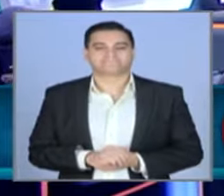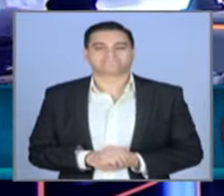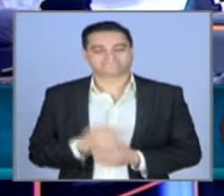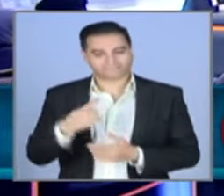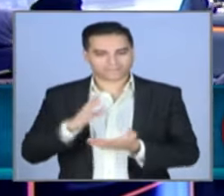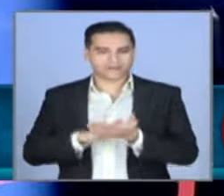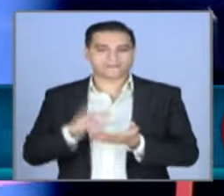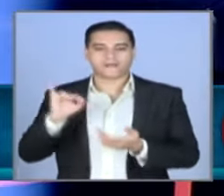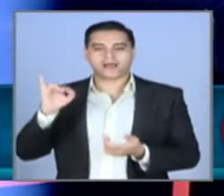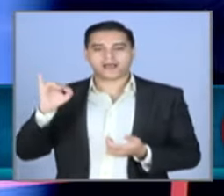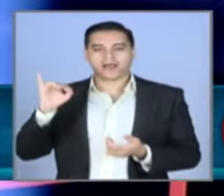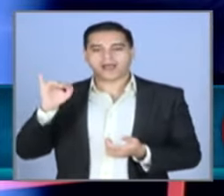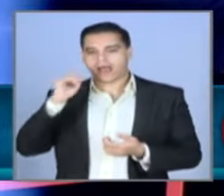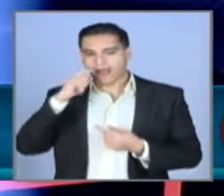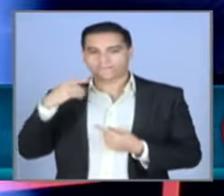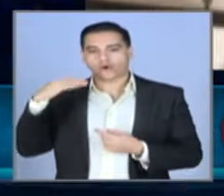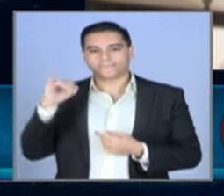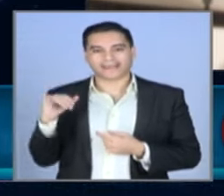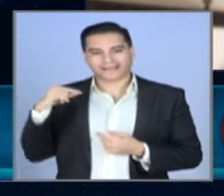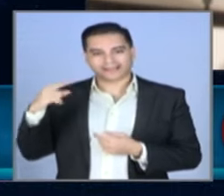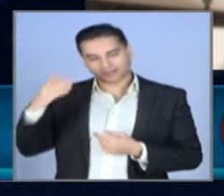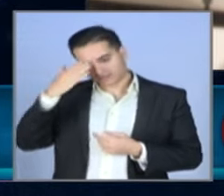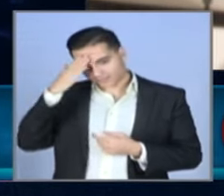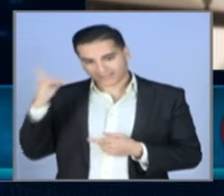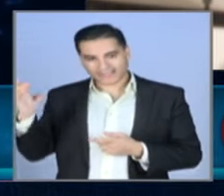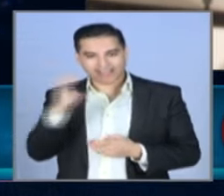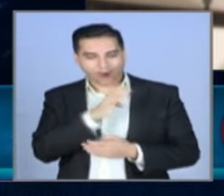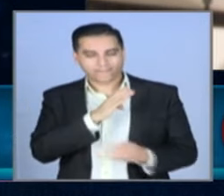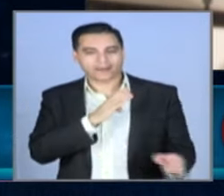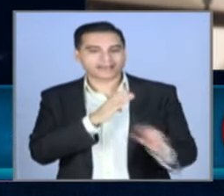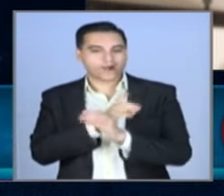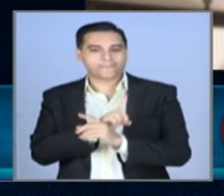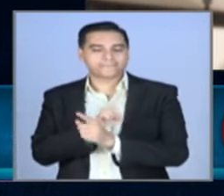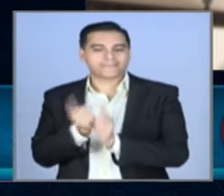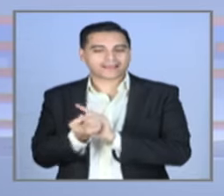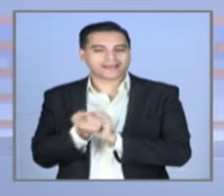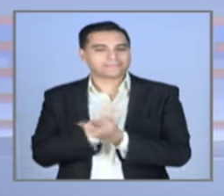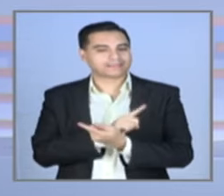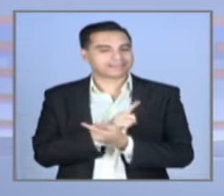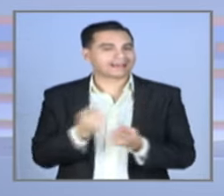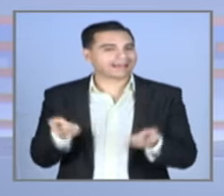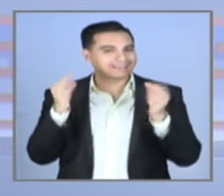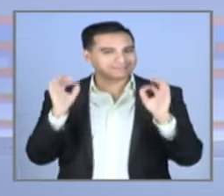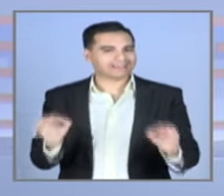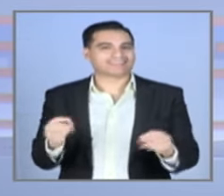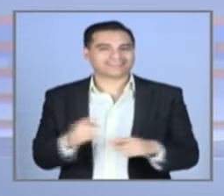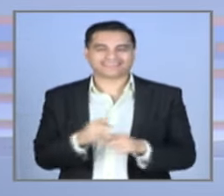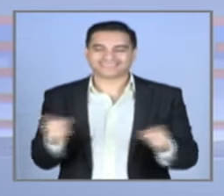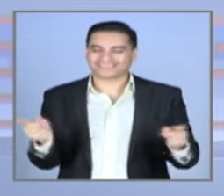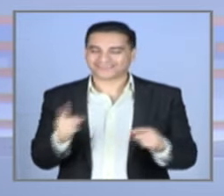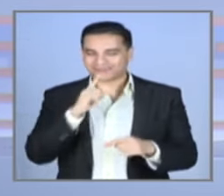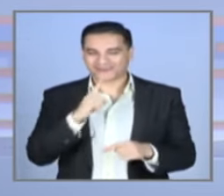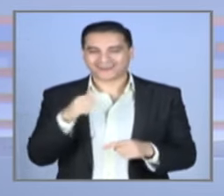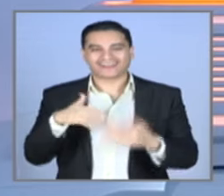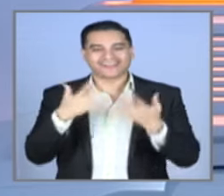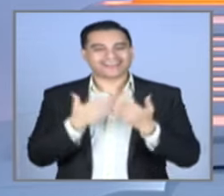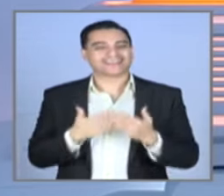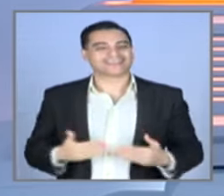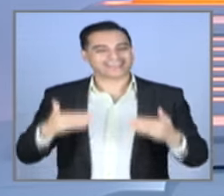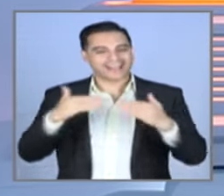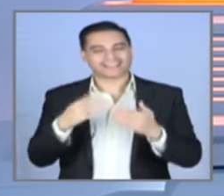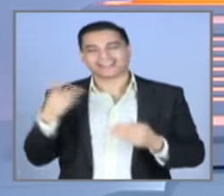برافو عليك يا أبو حميد. أولاً أنتوا بتجاوبوا أسئلة بعض. طيب بالظبط. حاجة غريبة جداً. النتيجة